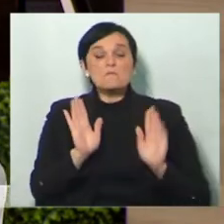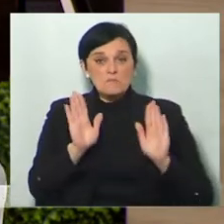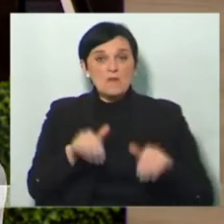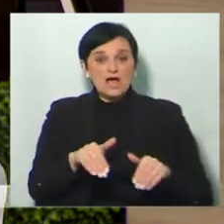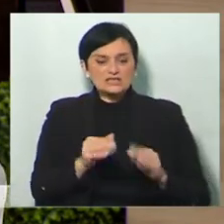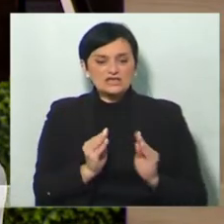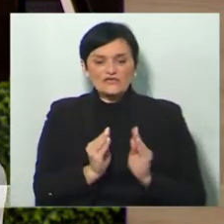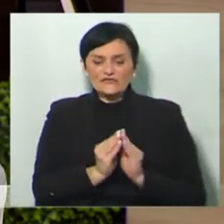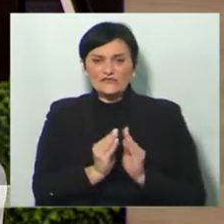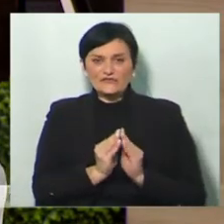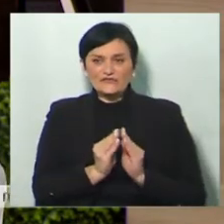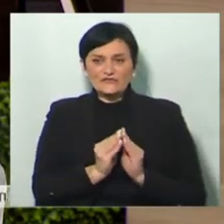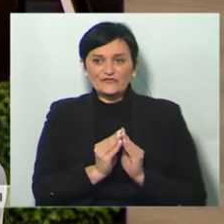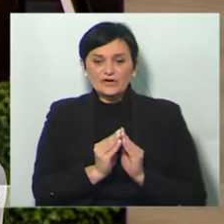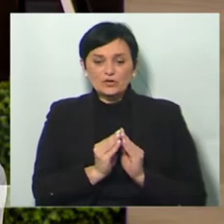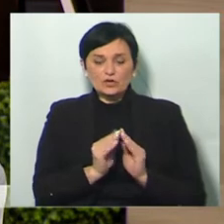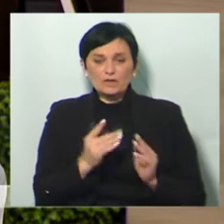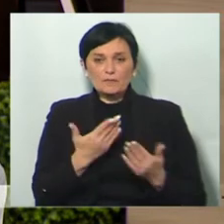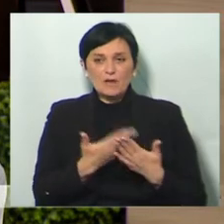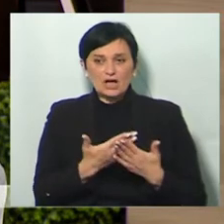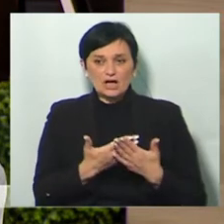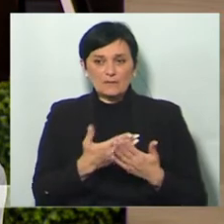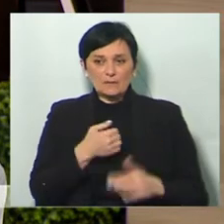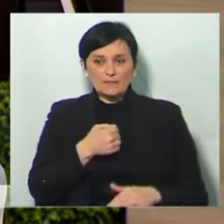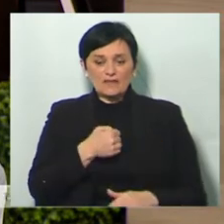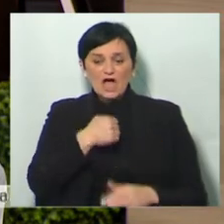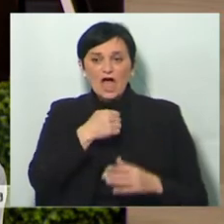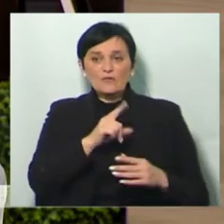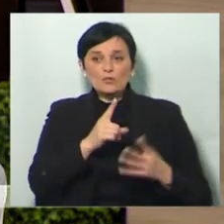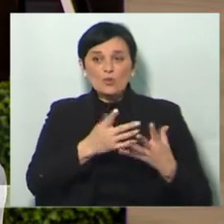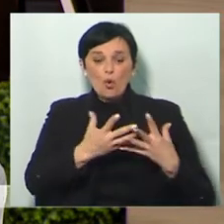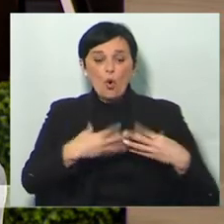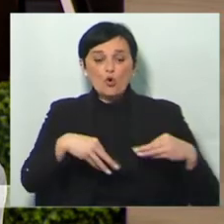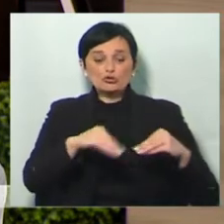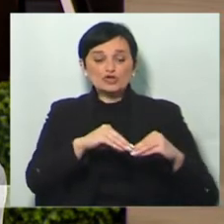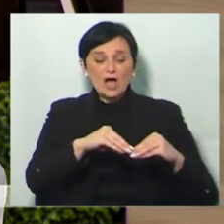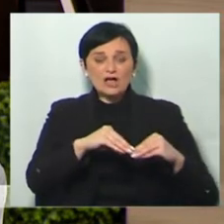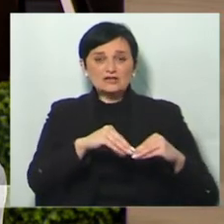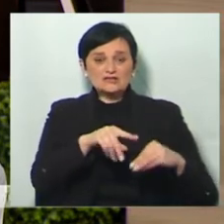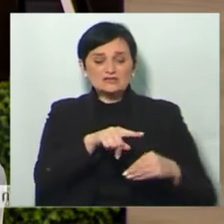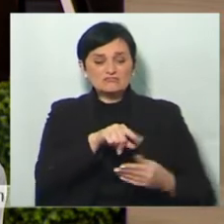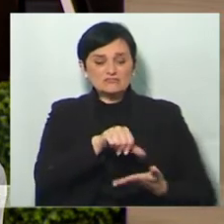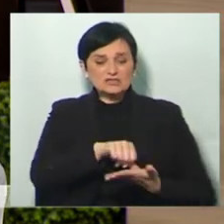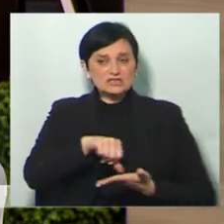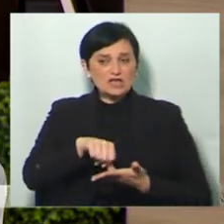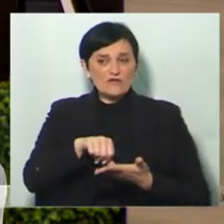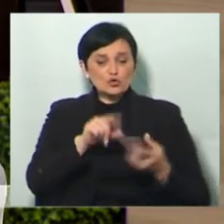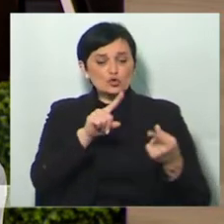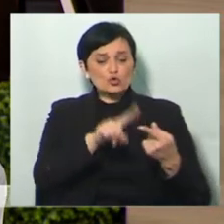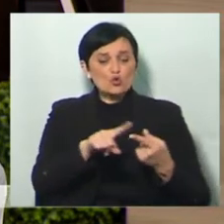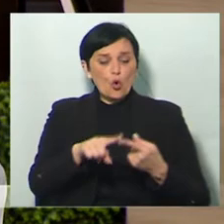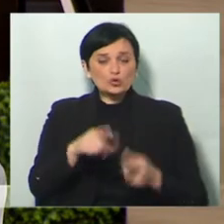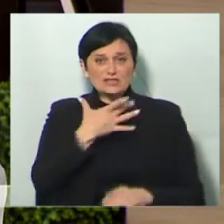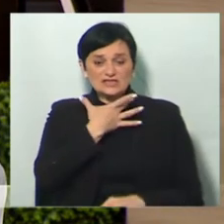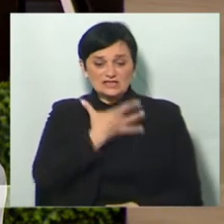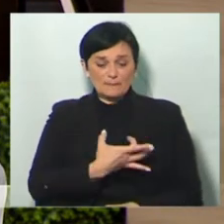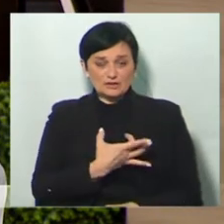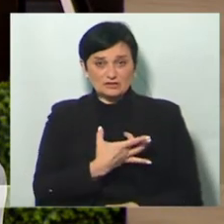თქვათ, იგივე, როდესაც რაზე იძახიან ხო ასაკობრივი ოჯახის წევრებთან კონტაქტის